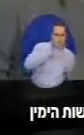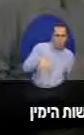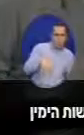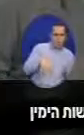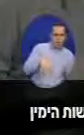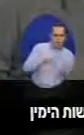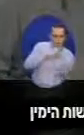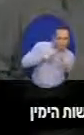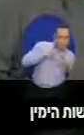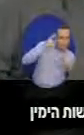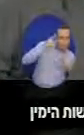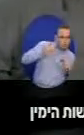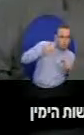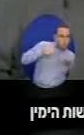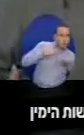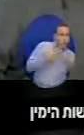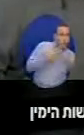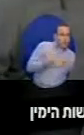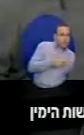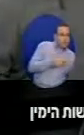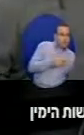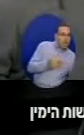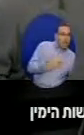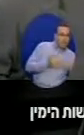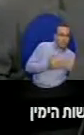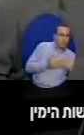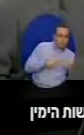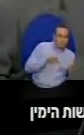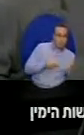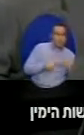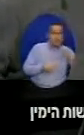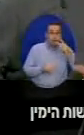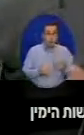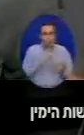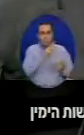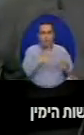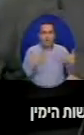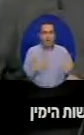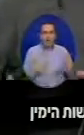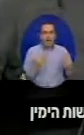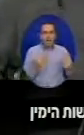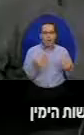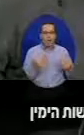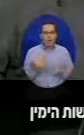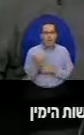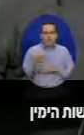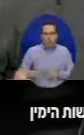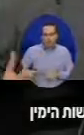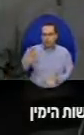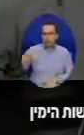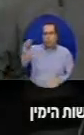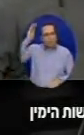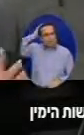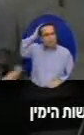הניתוח של ראש ממשלה אסור לו להוביל לבחירות. שניים, הוא מאבד המון מנדטים למנהיג הימין החדש, בנט. ולכן הוא נקרא